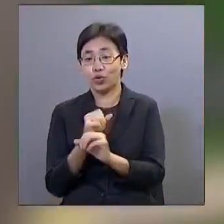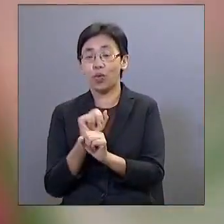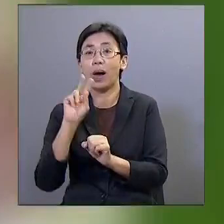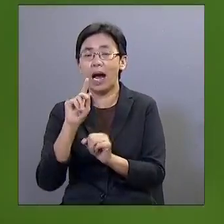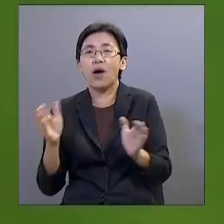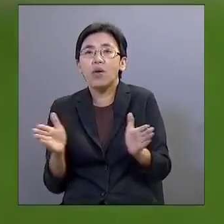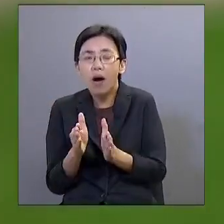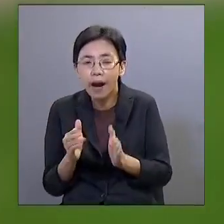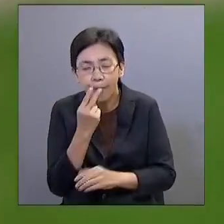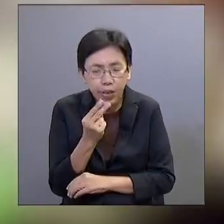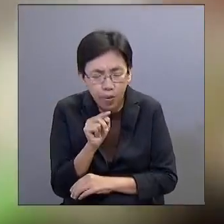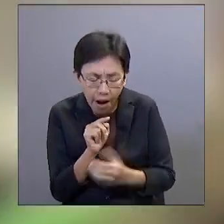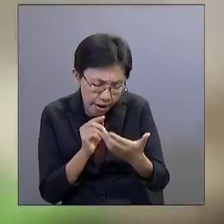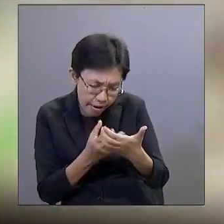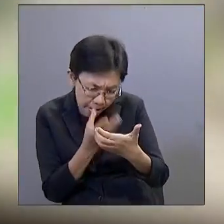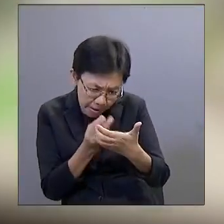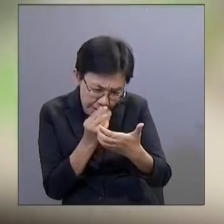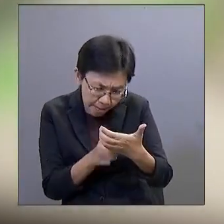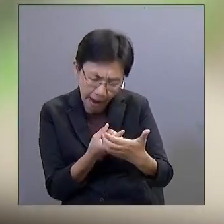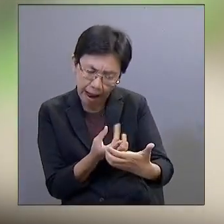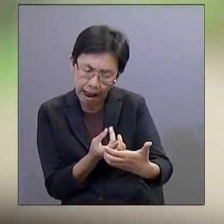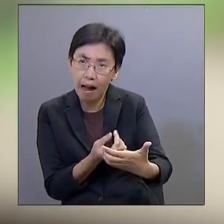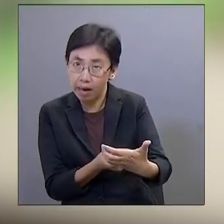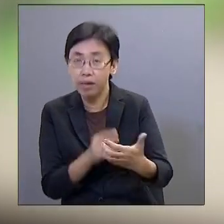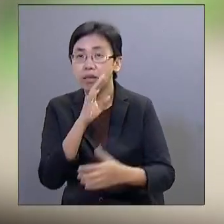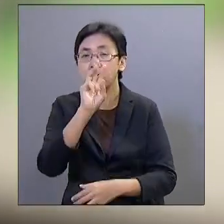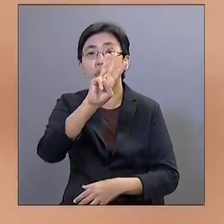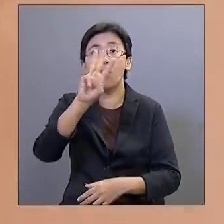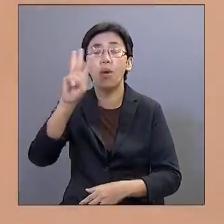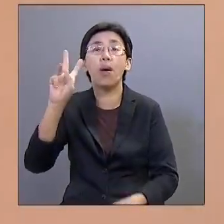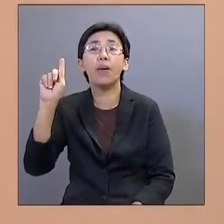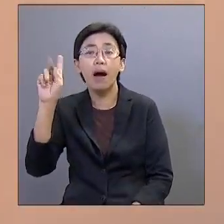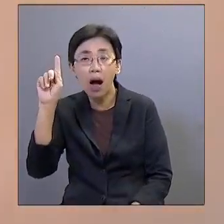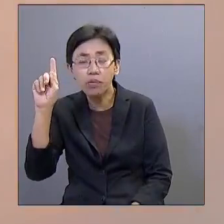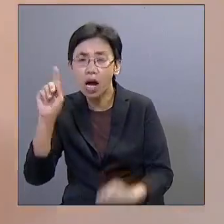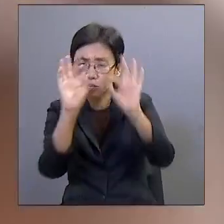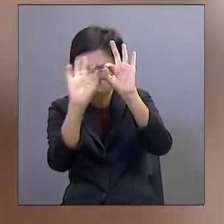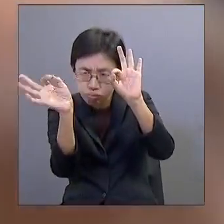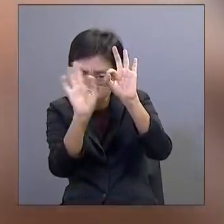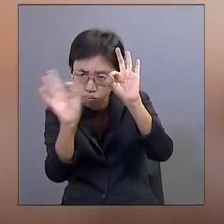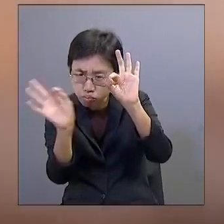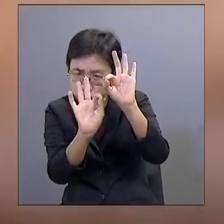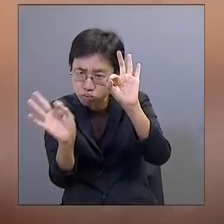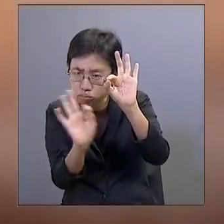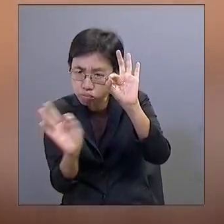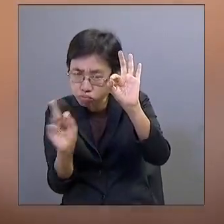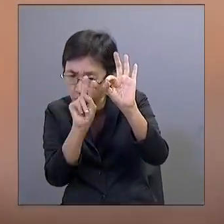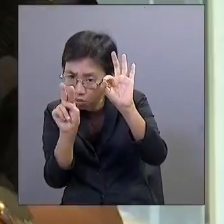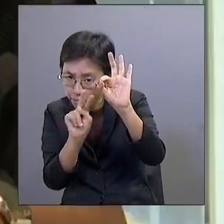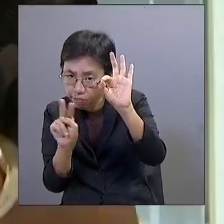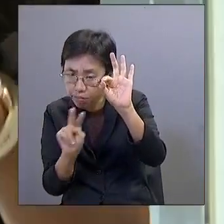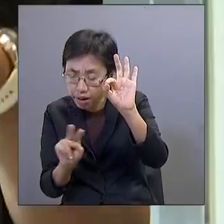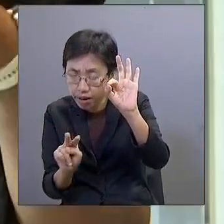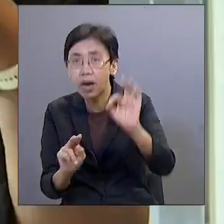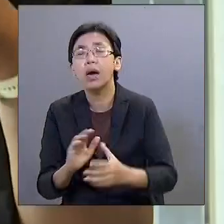นั้นลงไปเสิร์ชแล้วก็ลองดูข้อมูลจริงๆว่าแบบสมมุติว่าในเว็บไซต์ของข่าวจริงเขาเขียนว่าอะไรเงี้ยเหมือนบางครั้งแบบคนคอนเทนต์เนาะคนท